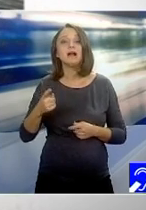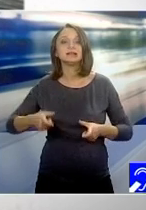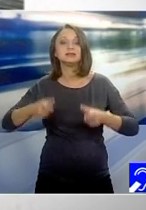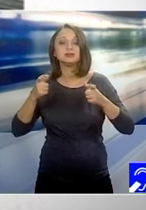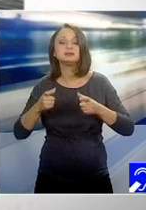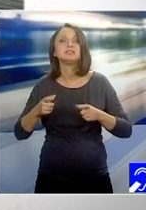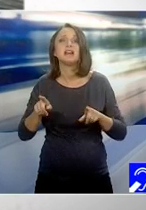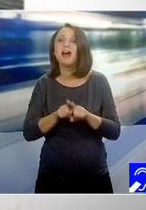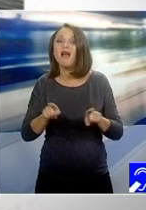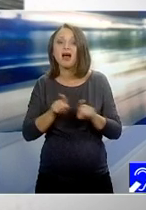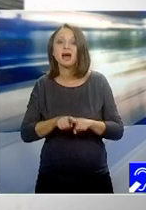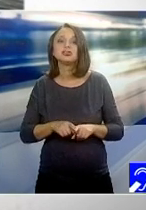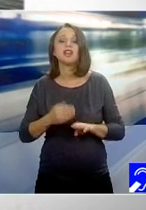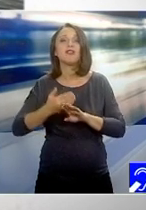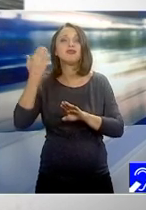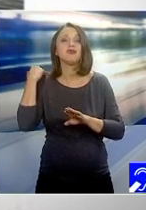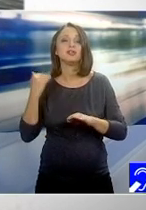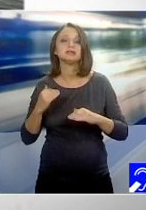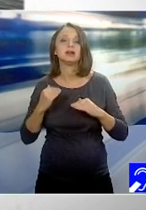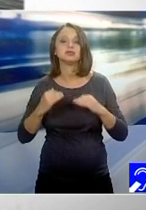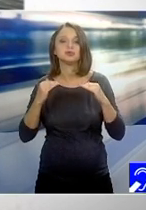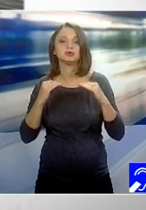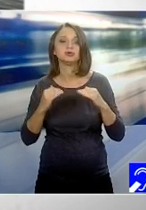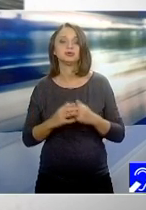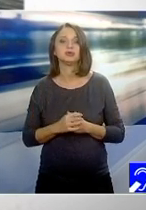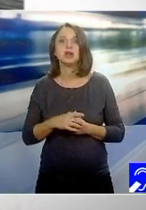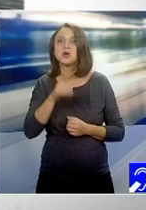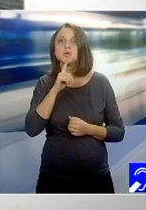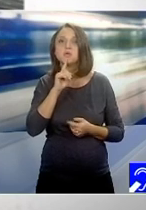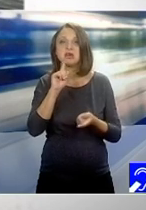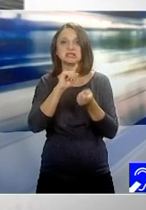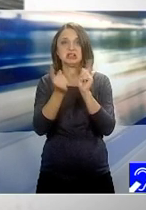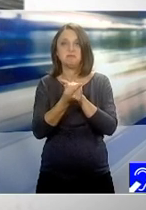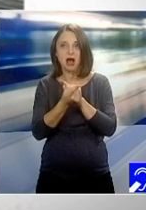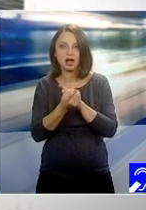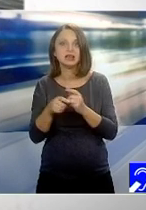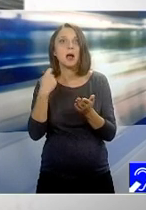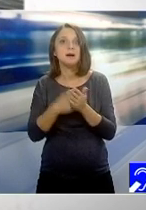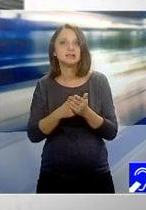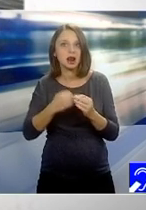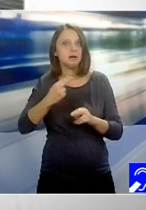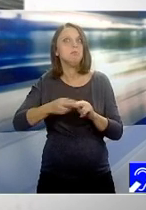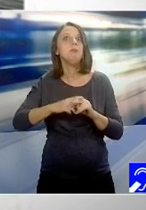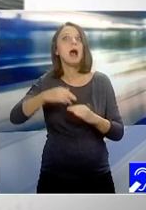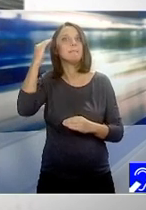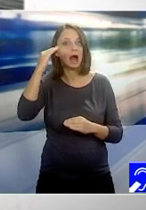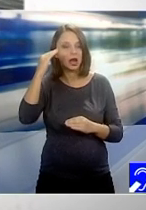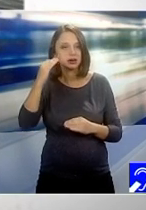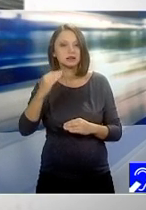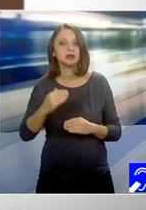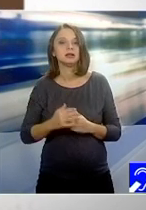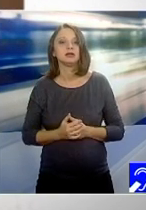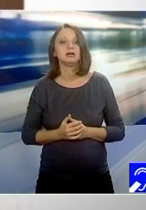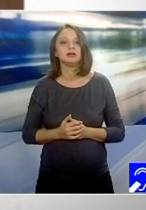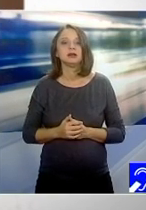fostele structuri de regim silvic și de vânătoare, rebotezate, mărite salariile foarte bine, în afară